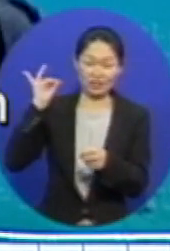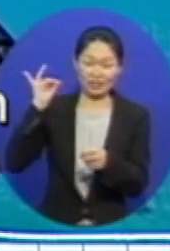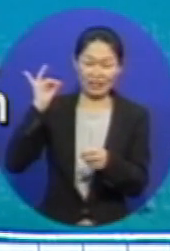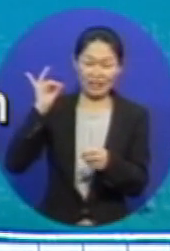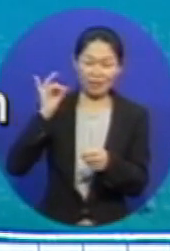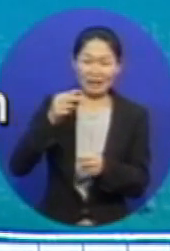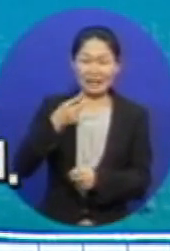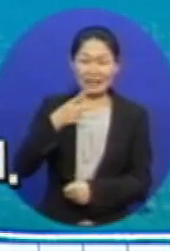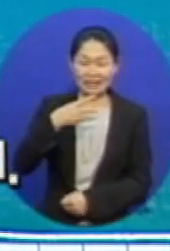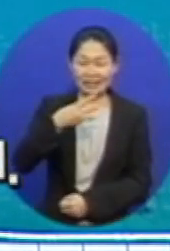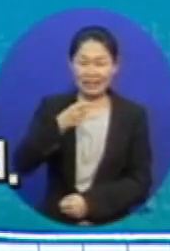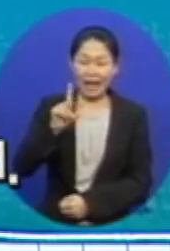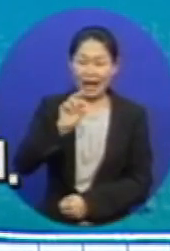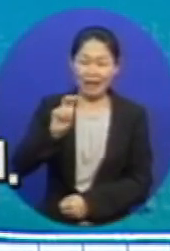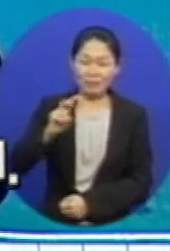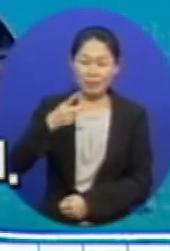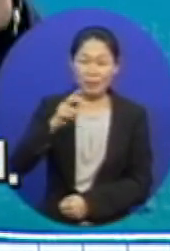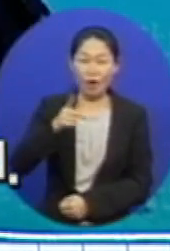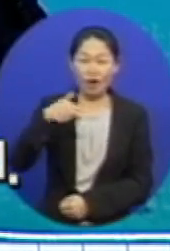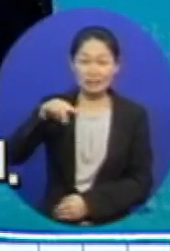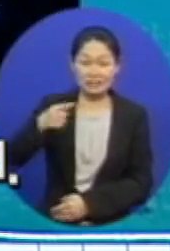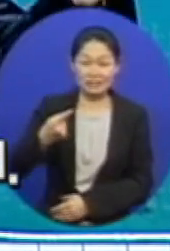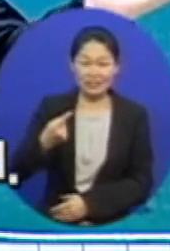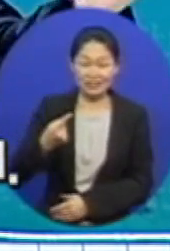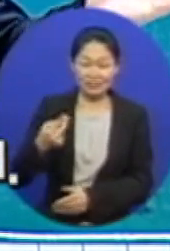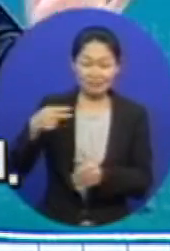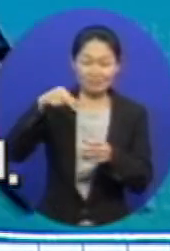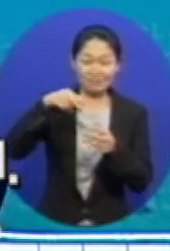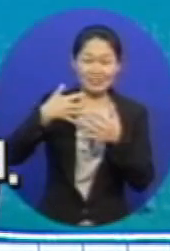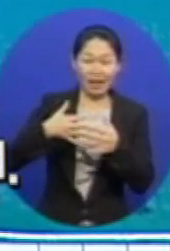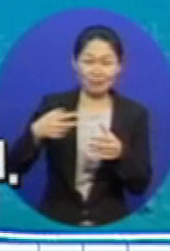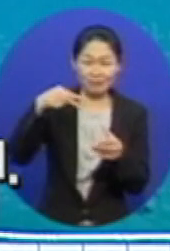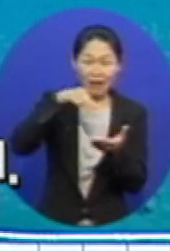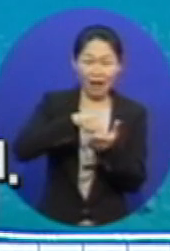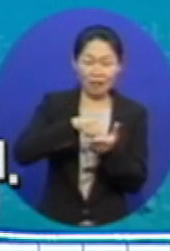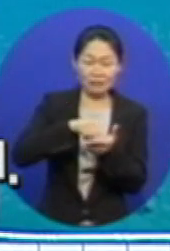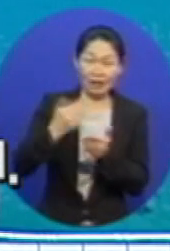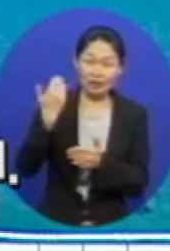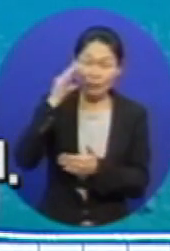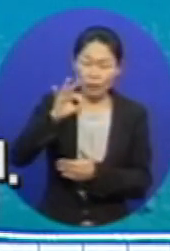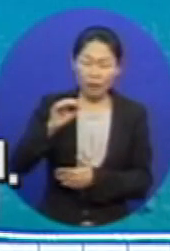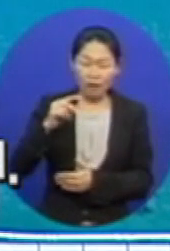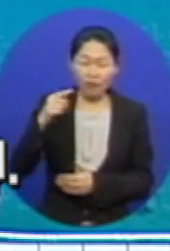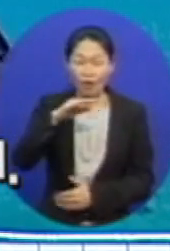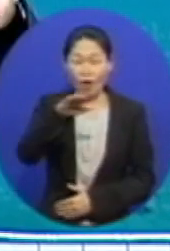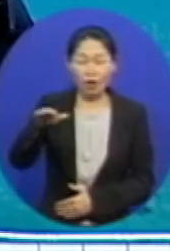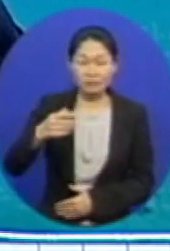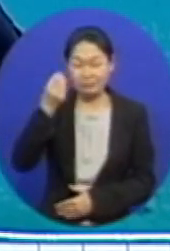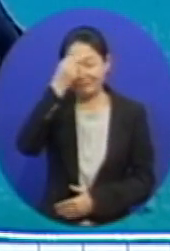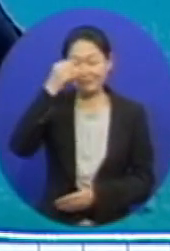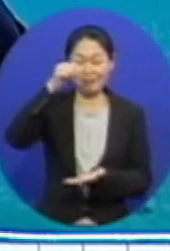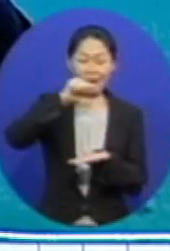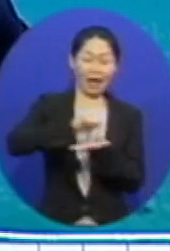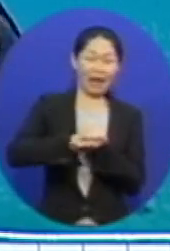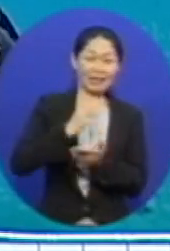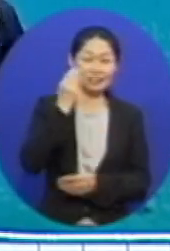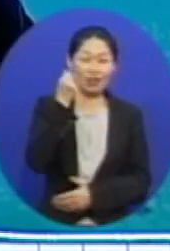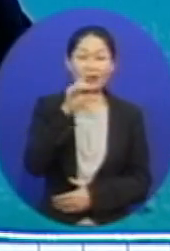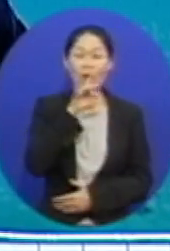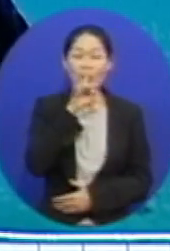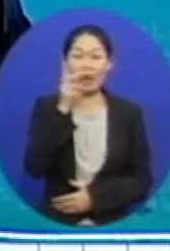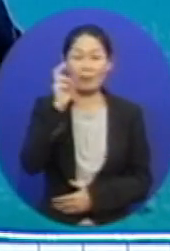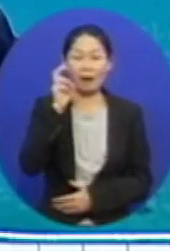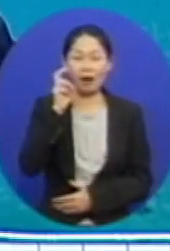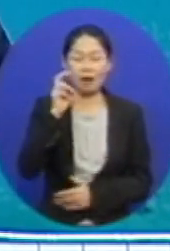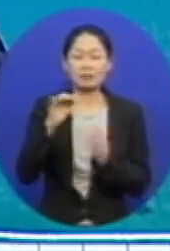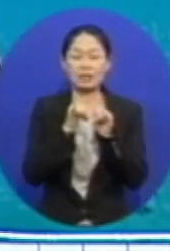타고 가 본다면 아마 여러분 기절초풍 해서 적응이 안 될 거예요 사람들이 서서히